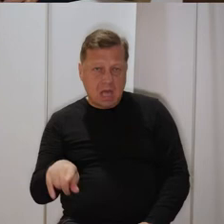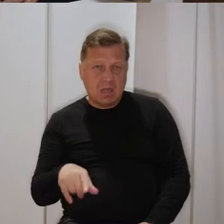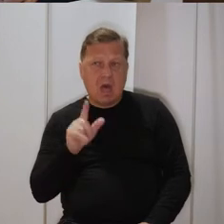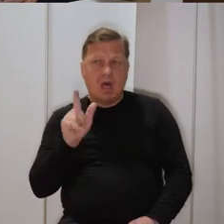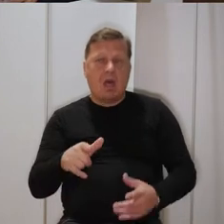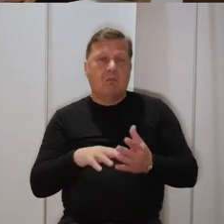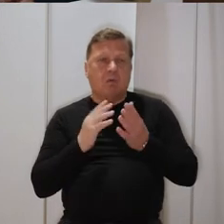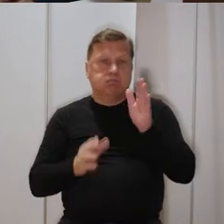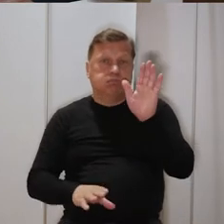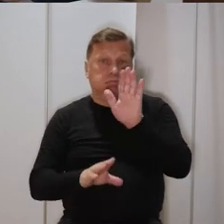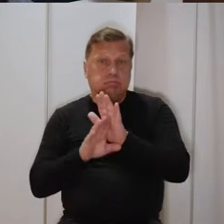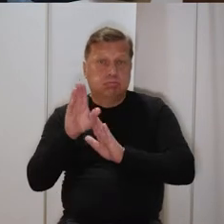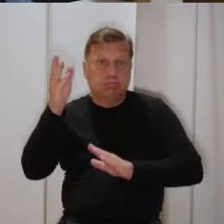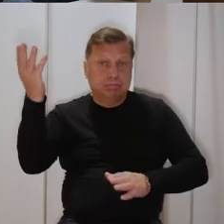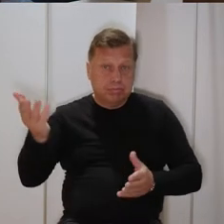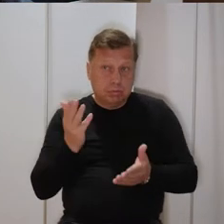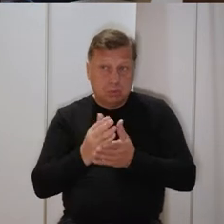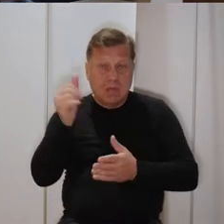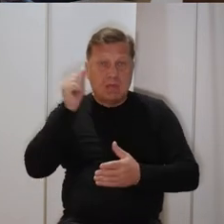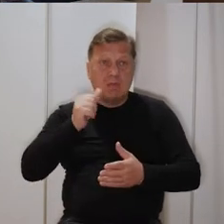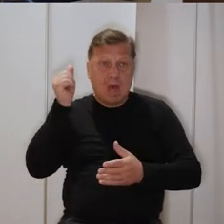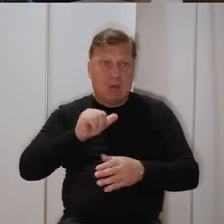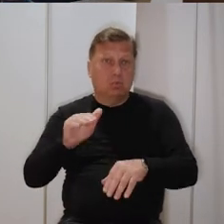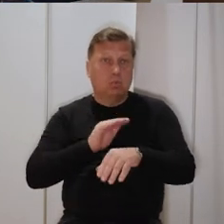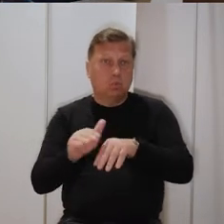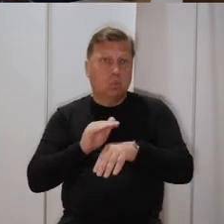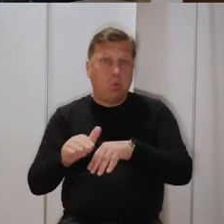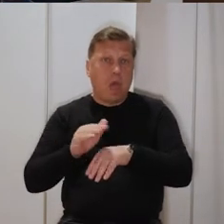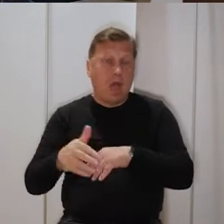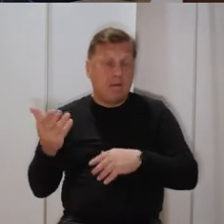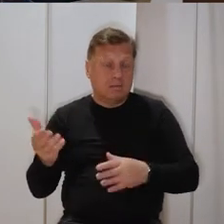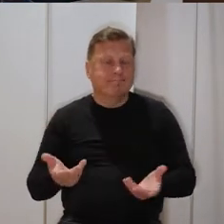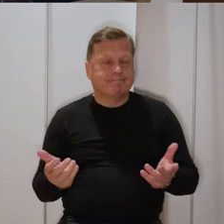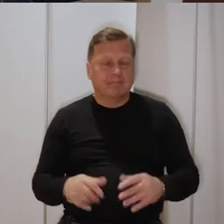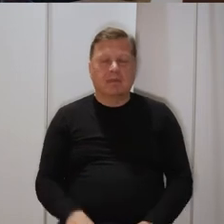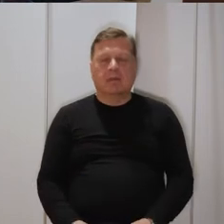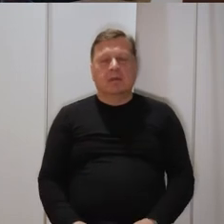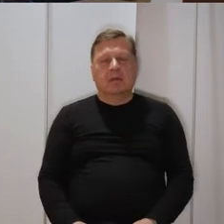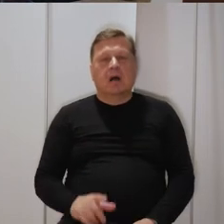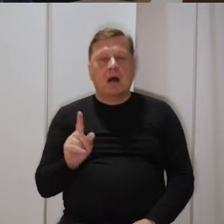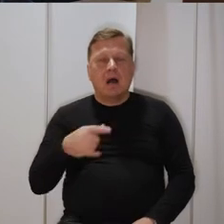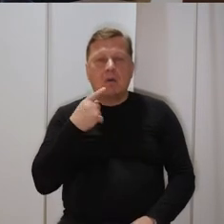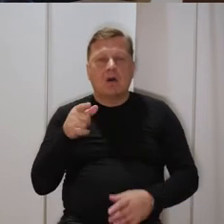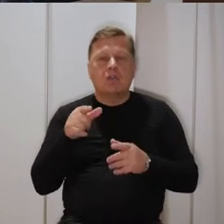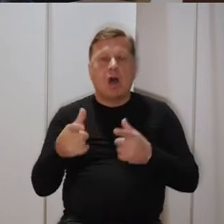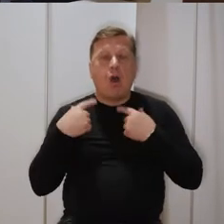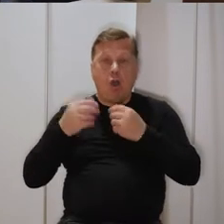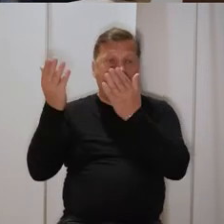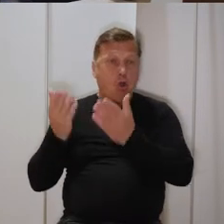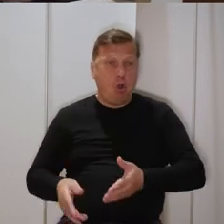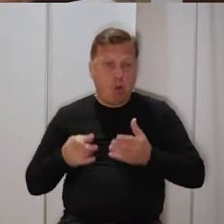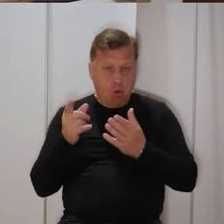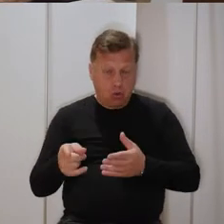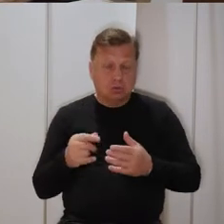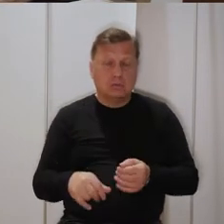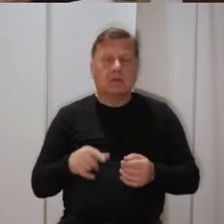twórczynię, którego nazwisko i której jest rozpoznawane. A przede wszystkim to, co jest tworzone przez tą osobę, jest naprawdę